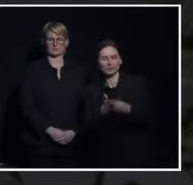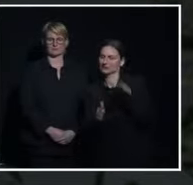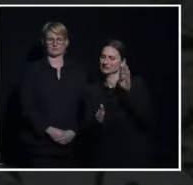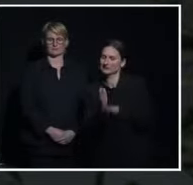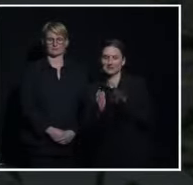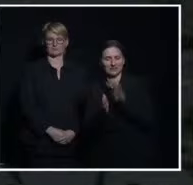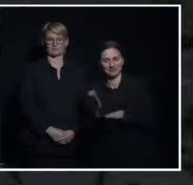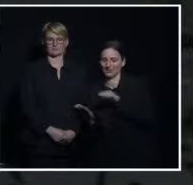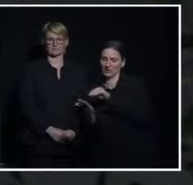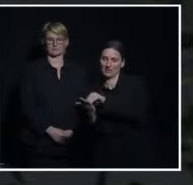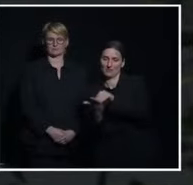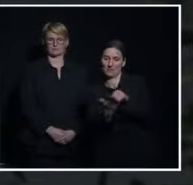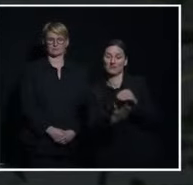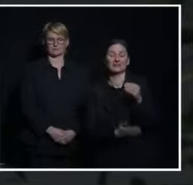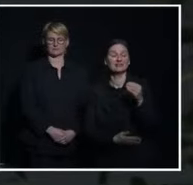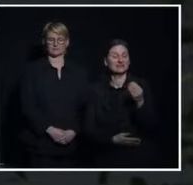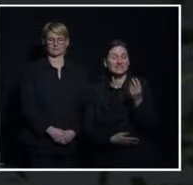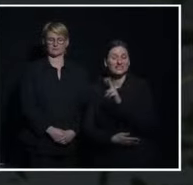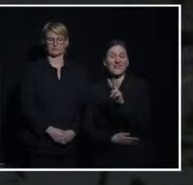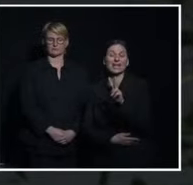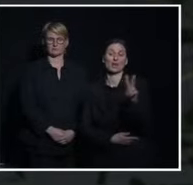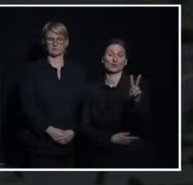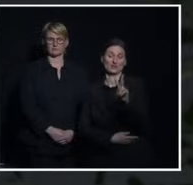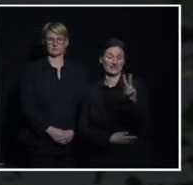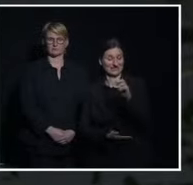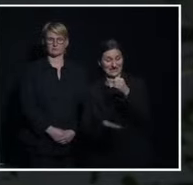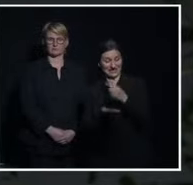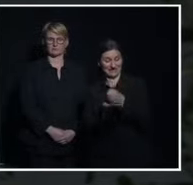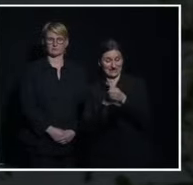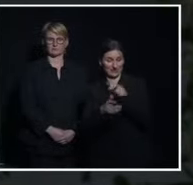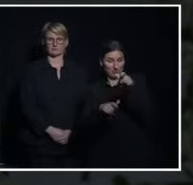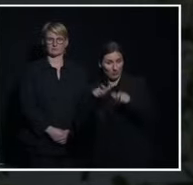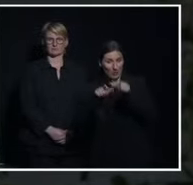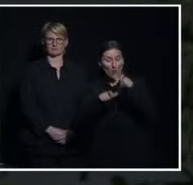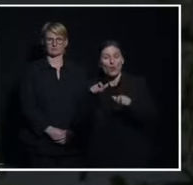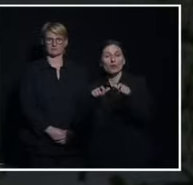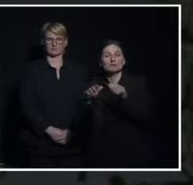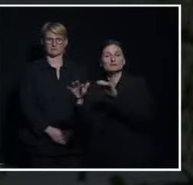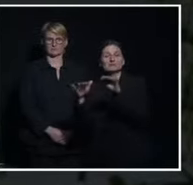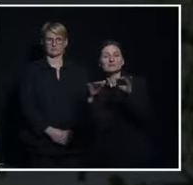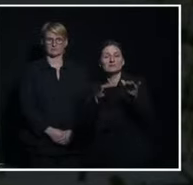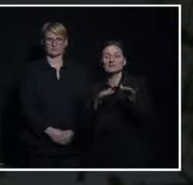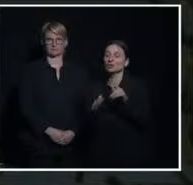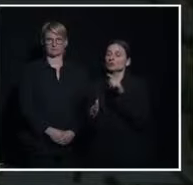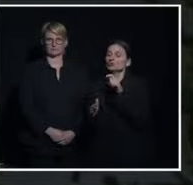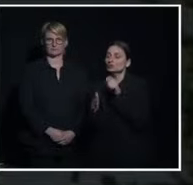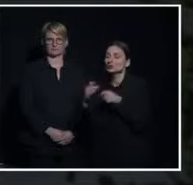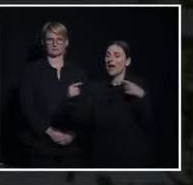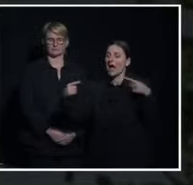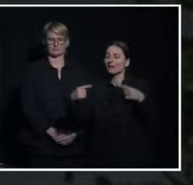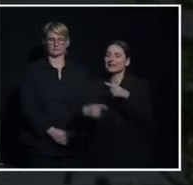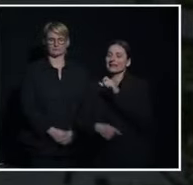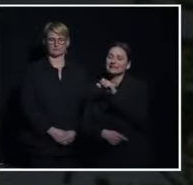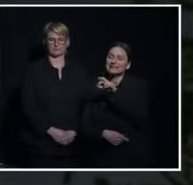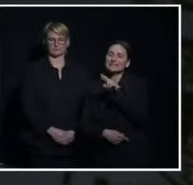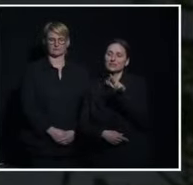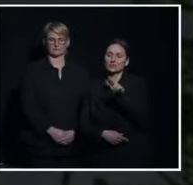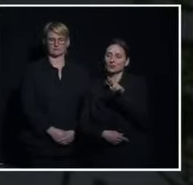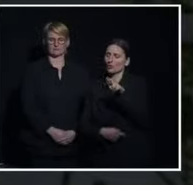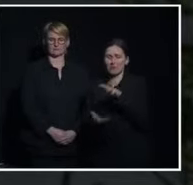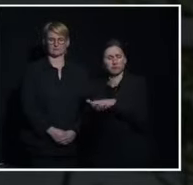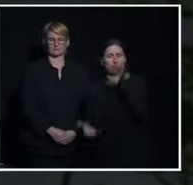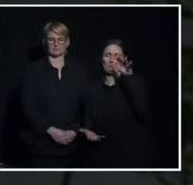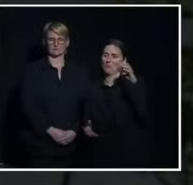diskriminierend. 2022 zählten die Behörden bundesweit die höchste Zahl an Straftaten gegen Sinti und Roma seit Beginn